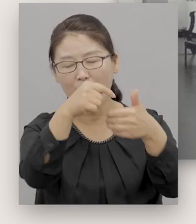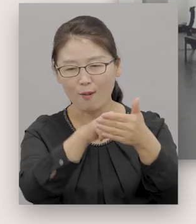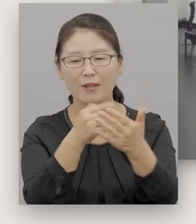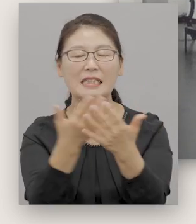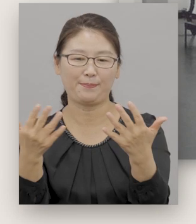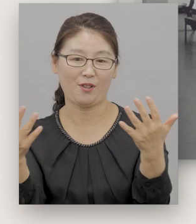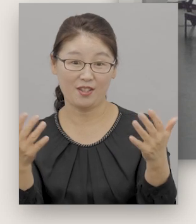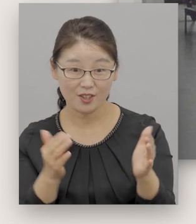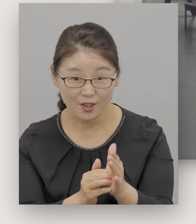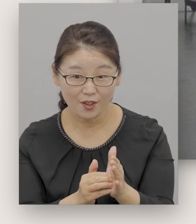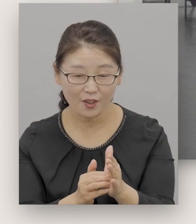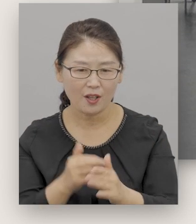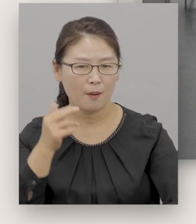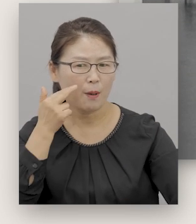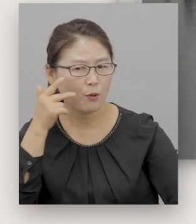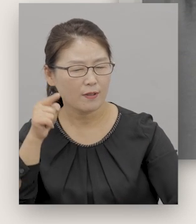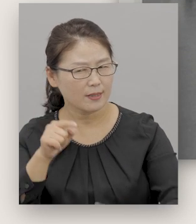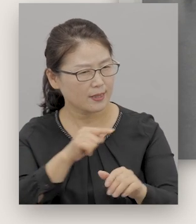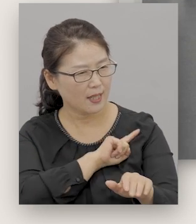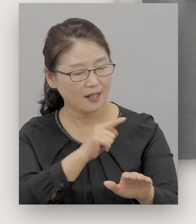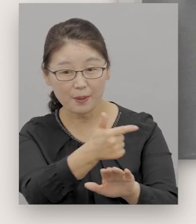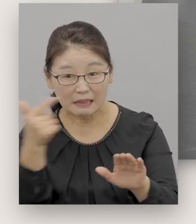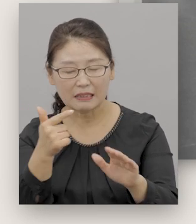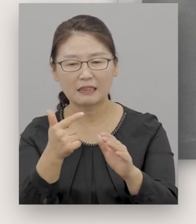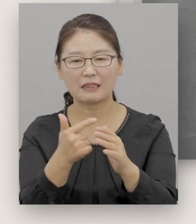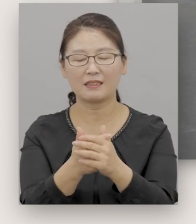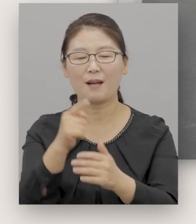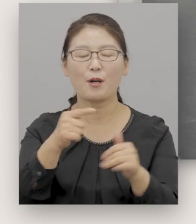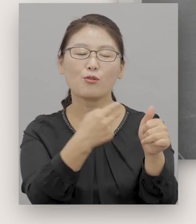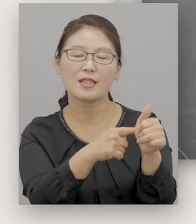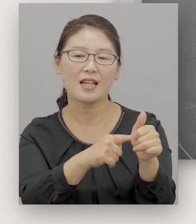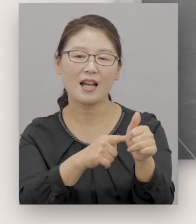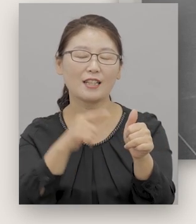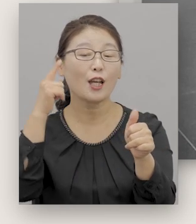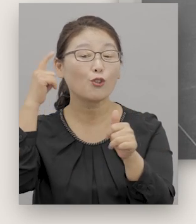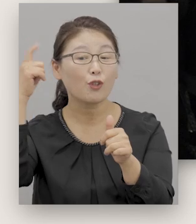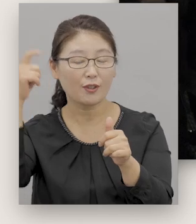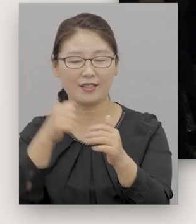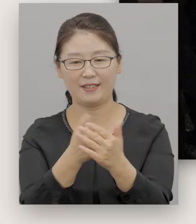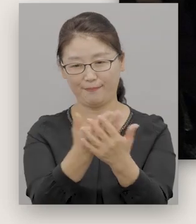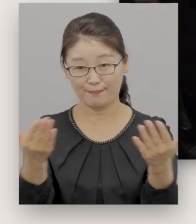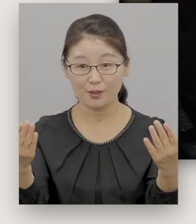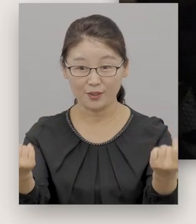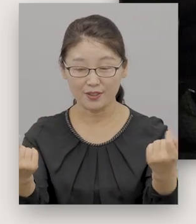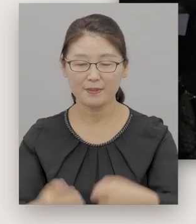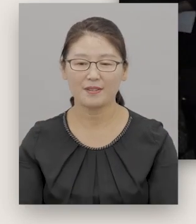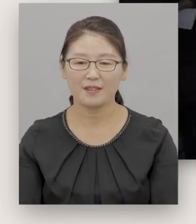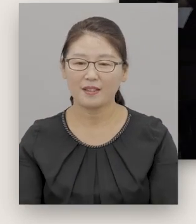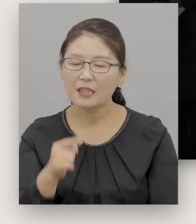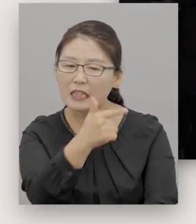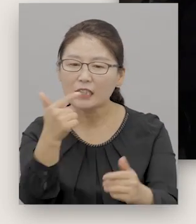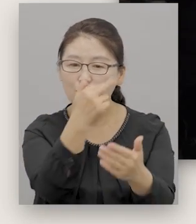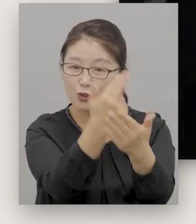대한 존경심으로 열었던 테이트 갤러리에서 굉장히 큰 회고전, 유럽에서 가장 컸었던 회고전이라고 해요. 그때